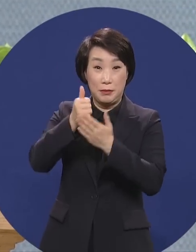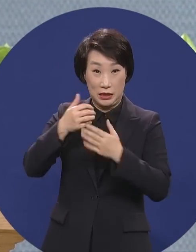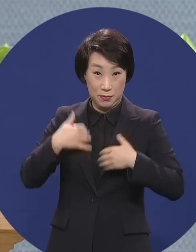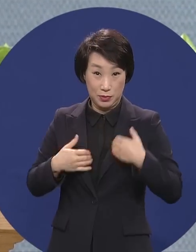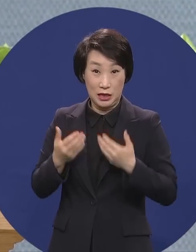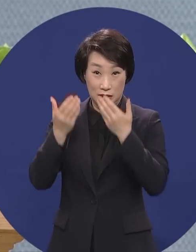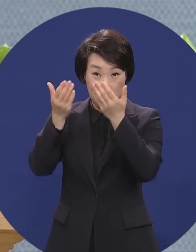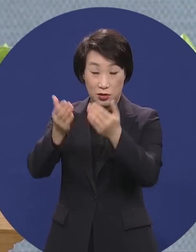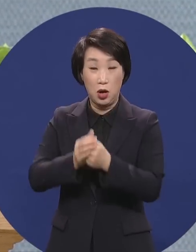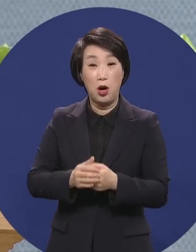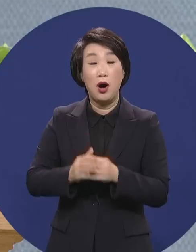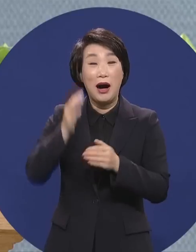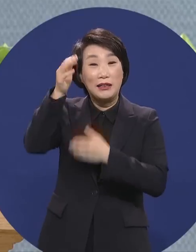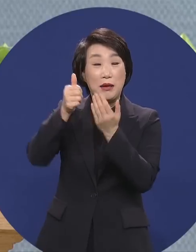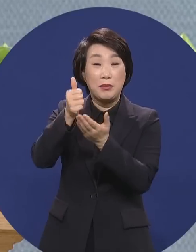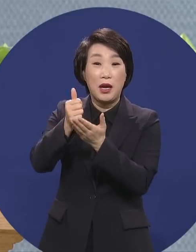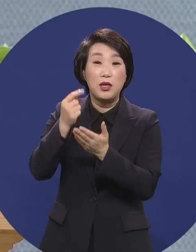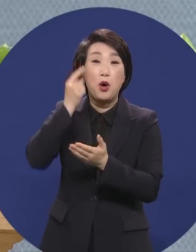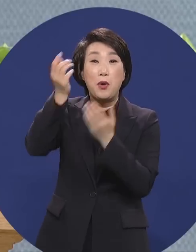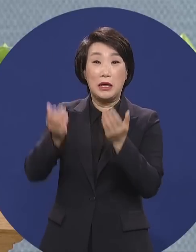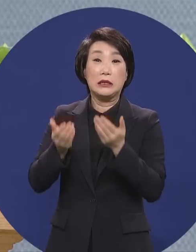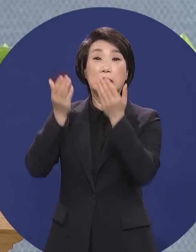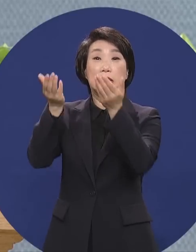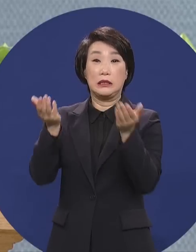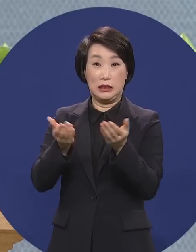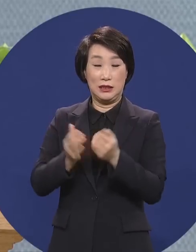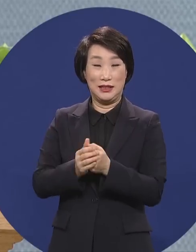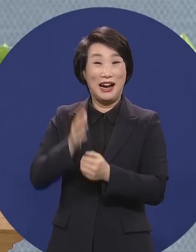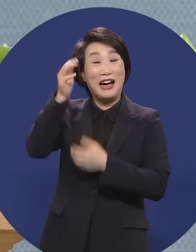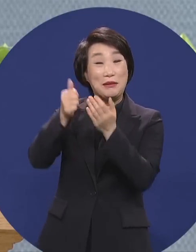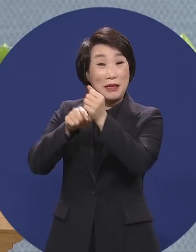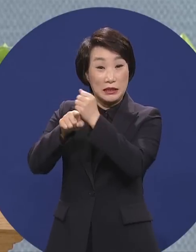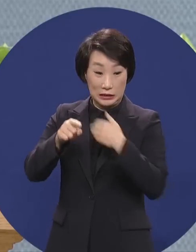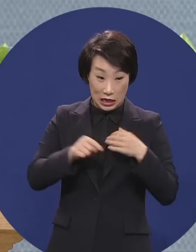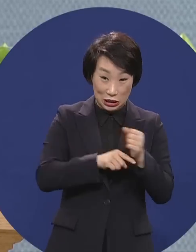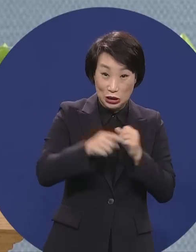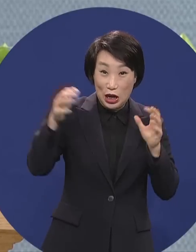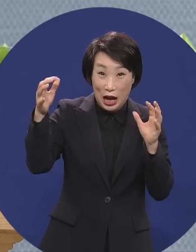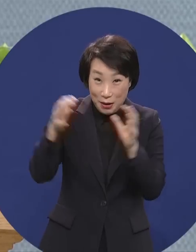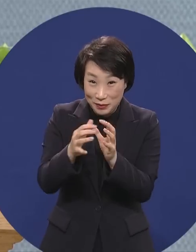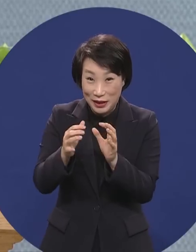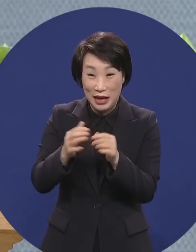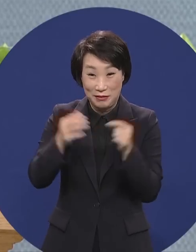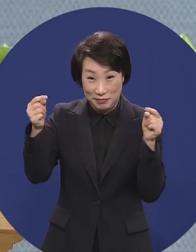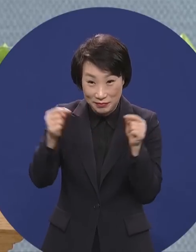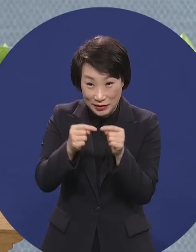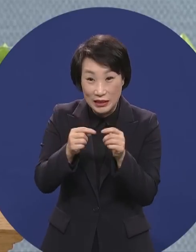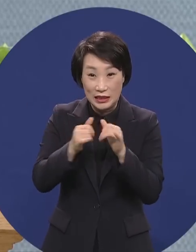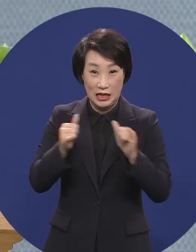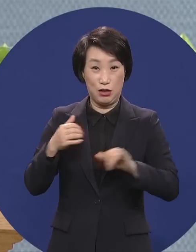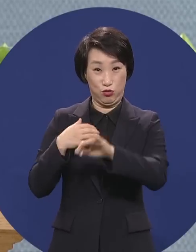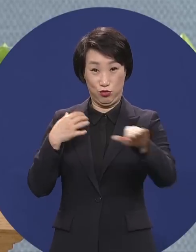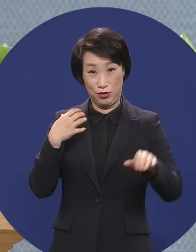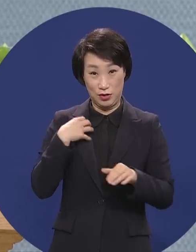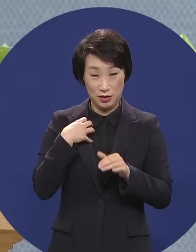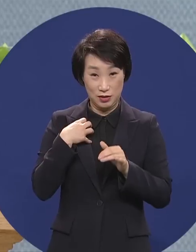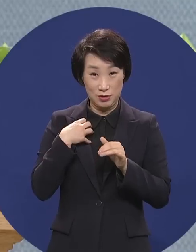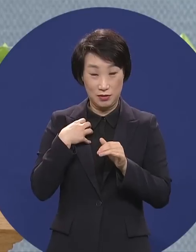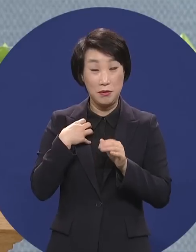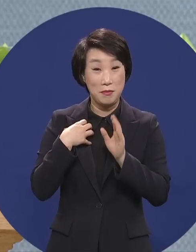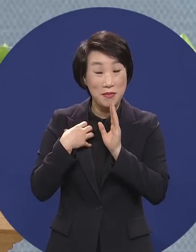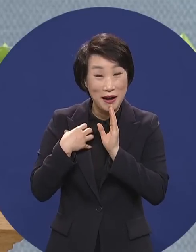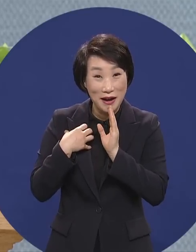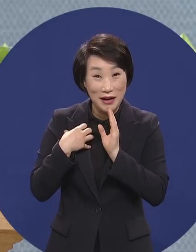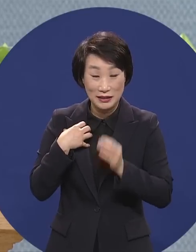하여 회개의 영광을 돌리는 것이요 그와 뜻을 같이 하는 것이 우리 인간의 직분이요